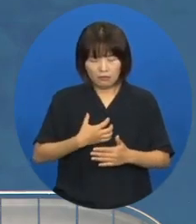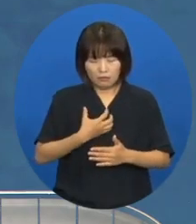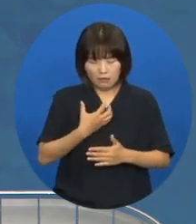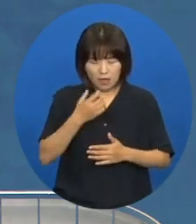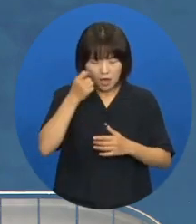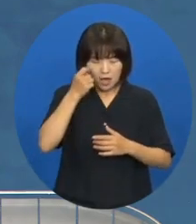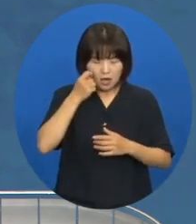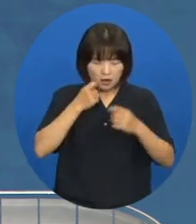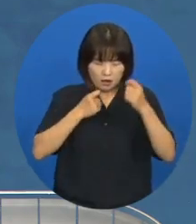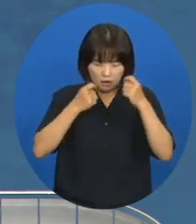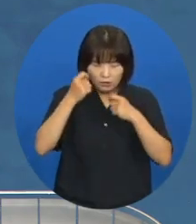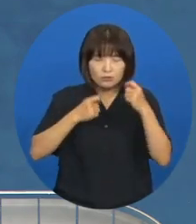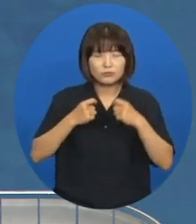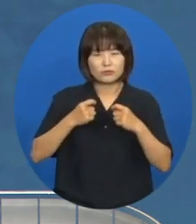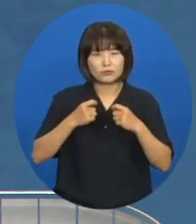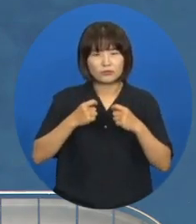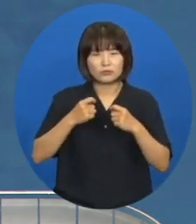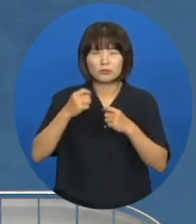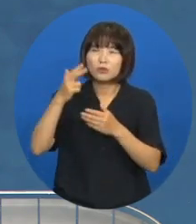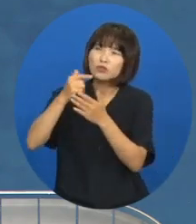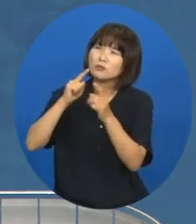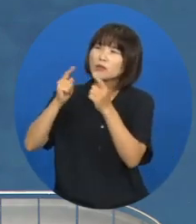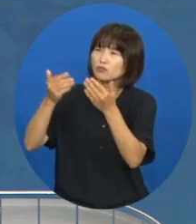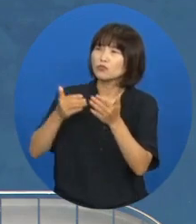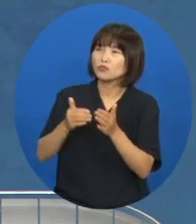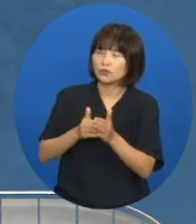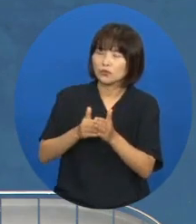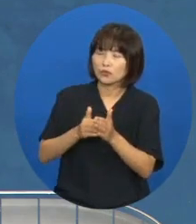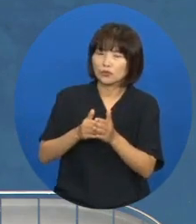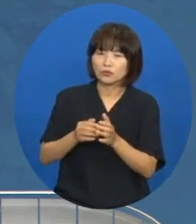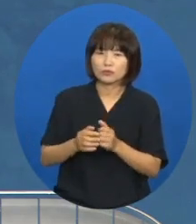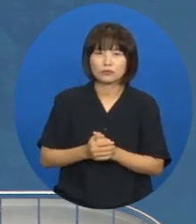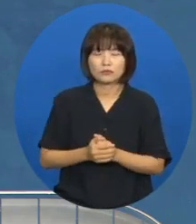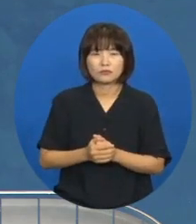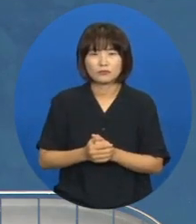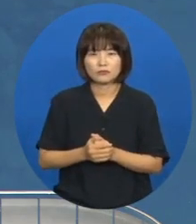나오더라고요. 분명히 주님 말씀하지 않았습니까? 요엘서 2장